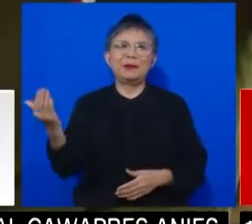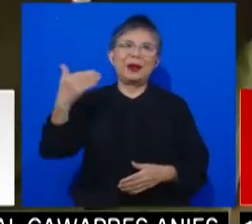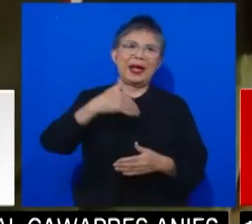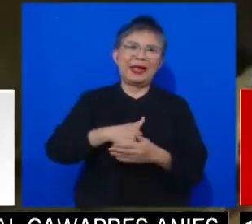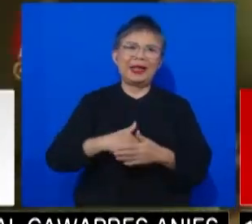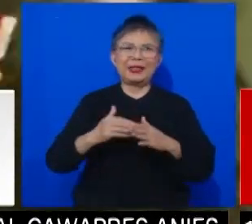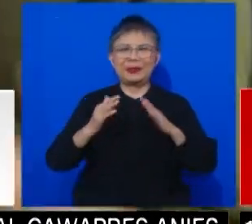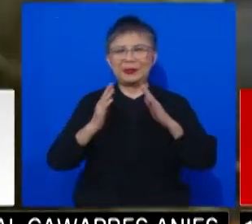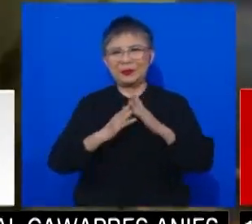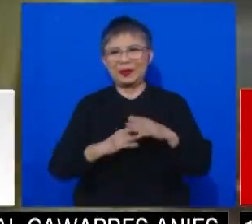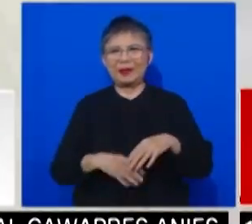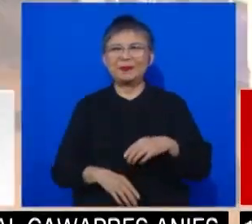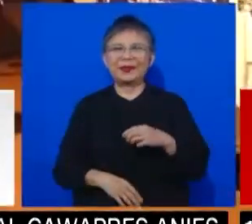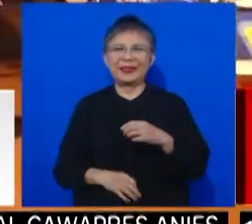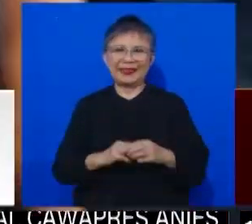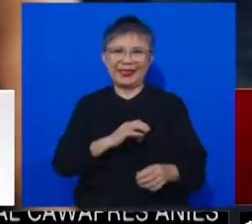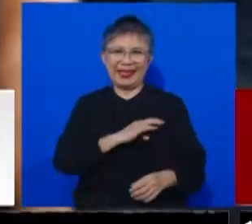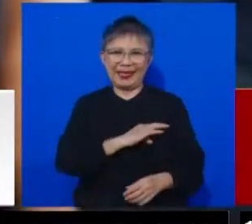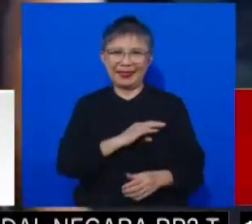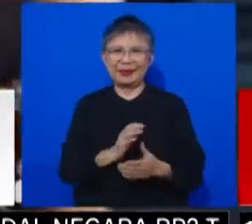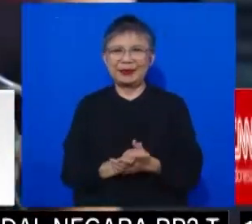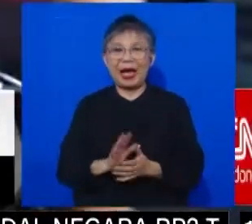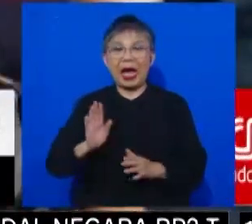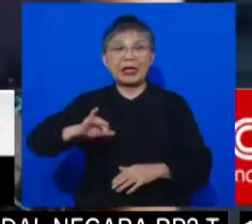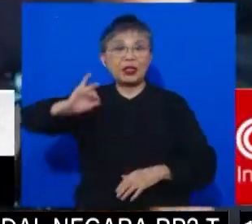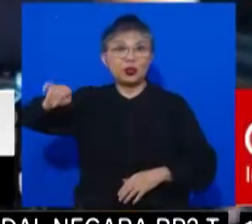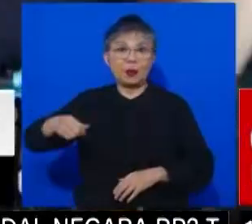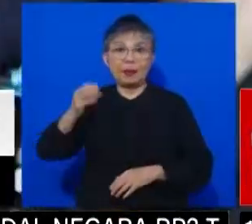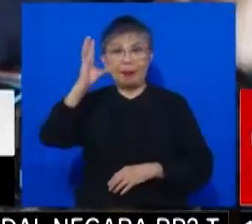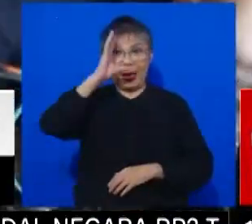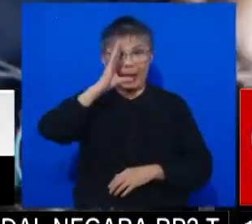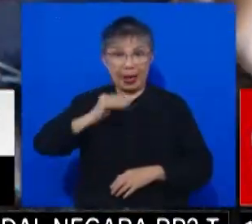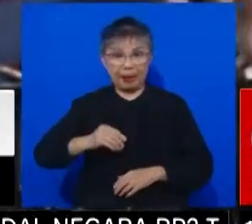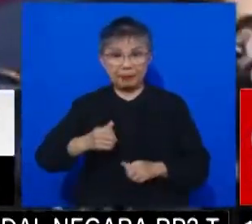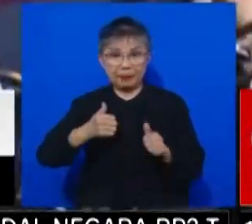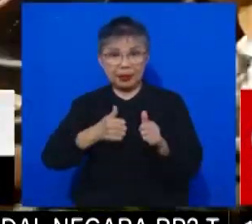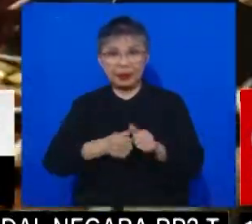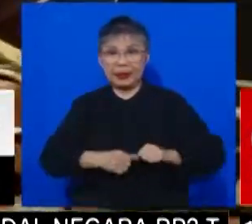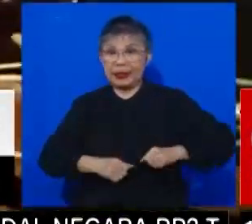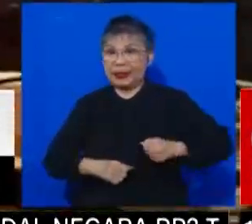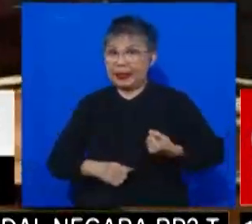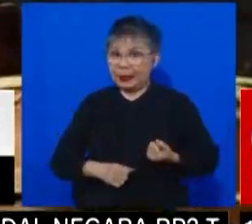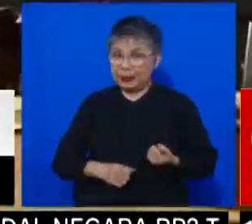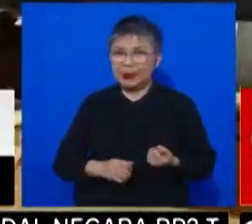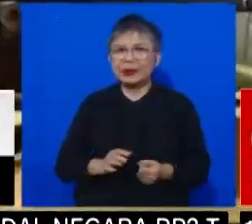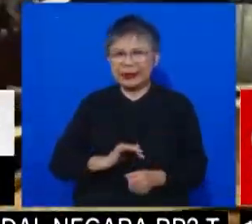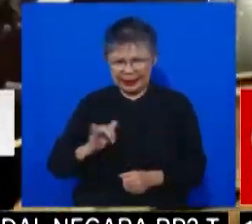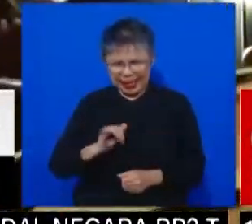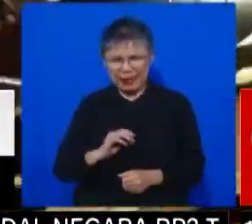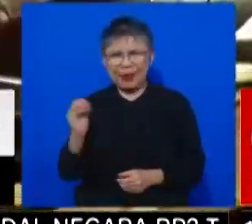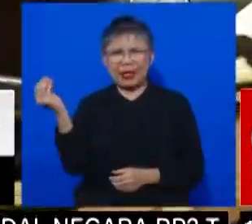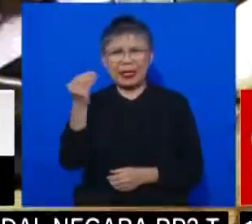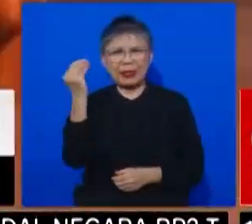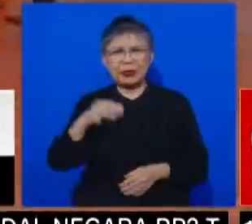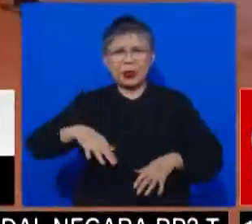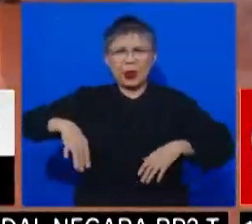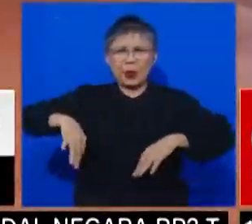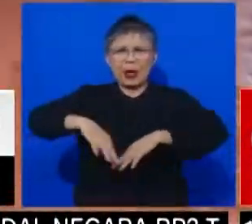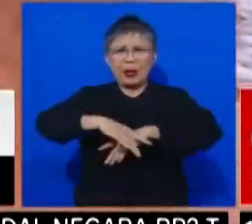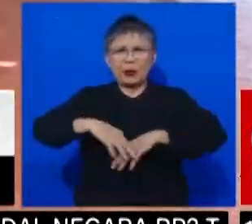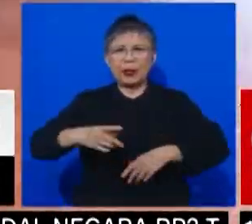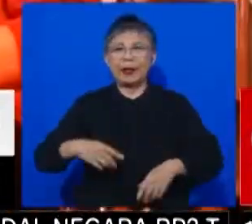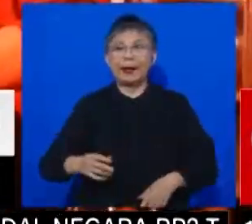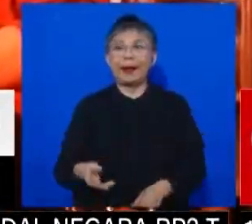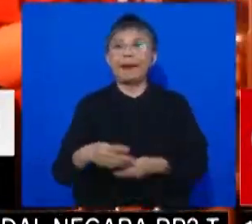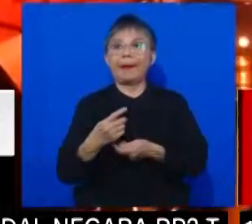Istana Kepresidenan. Sebelumnya pada Jumat malam, Presiden Jokowi didampingi Ibu Negara Iryana juga berkeliling Malioboro dengan menaiki